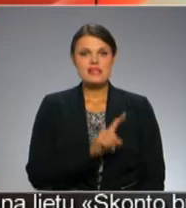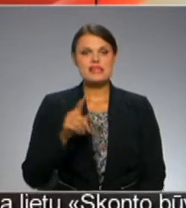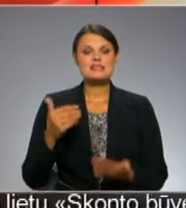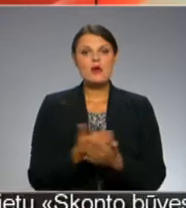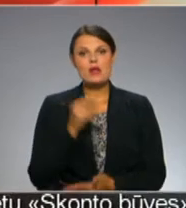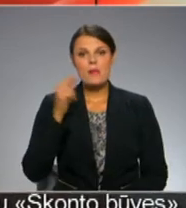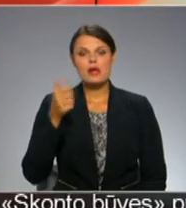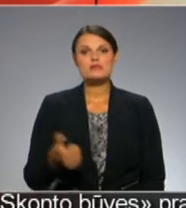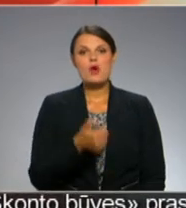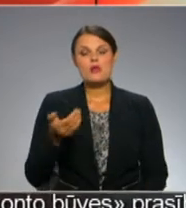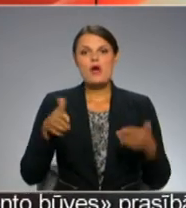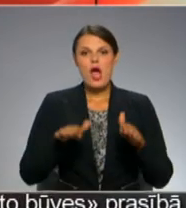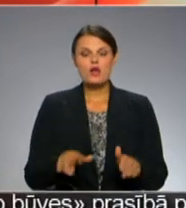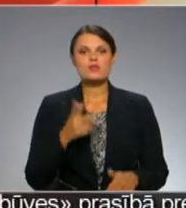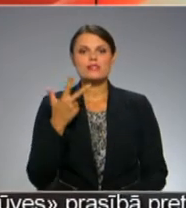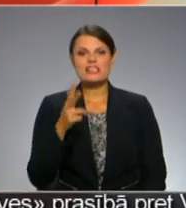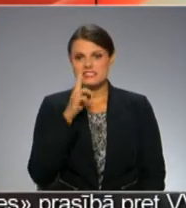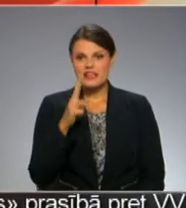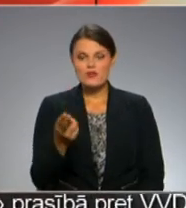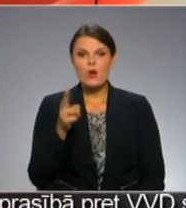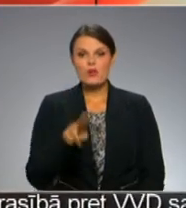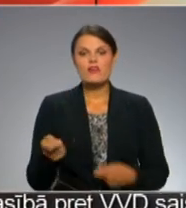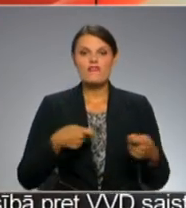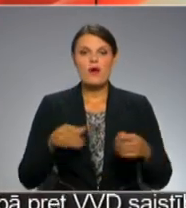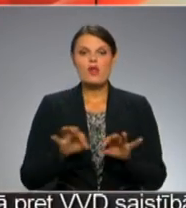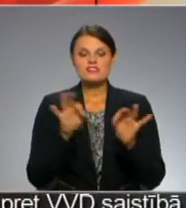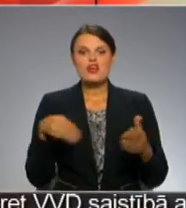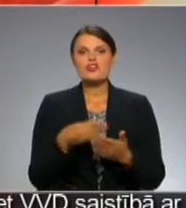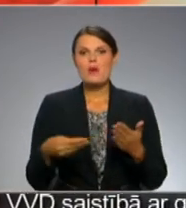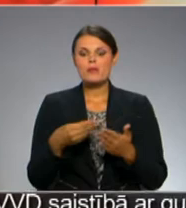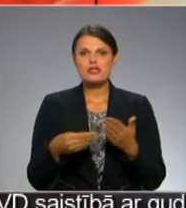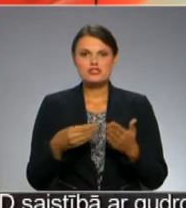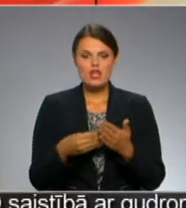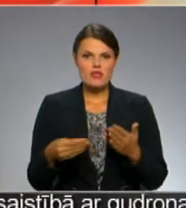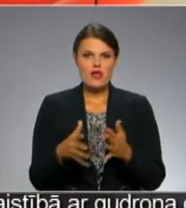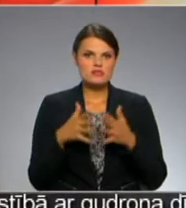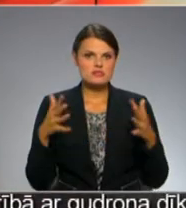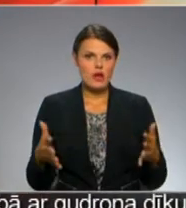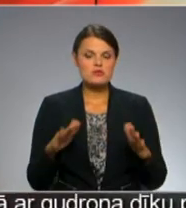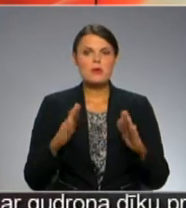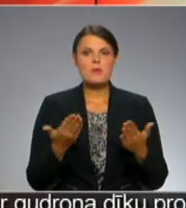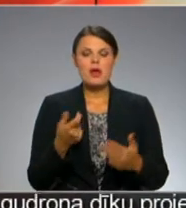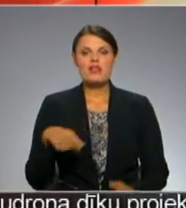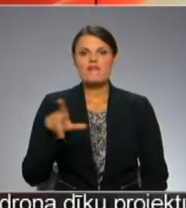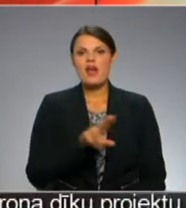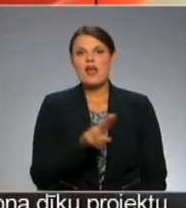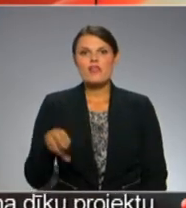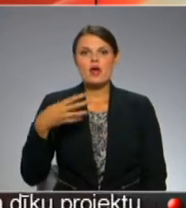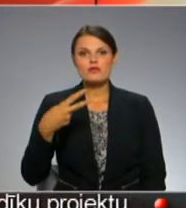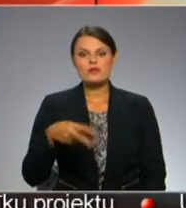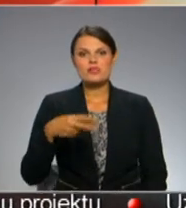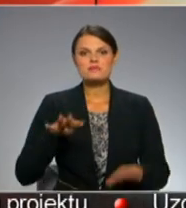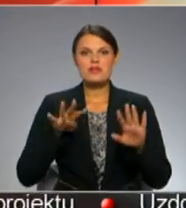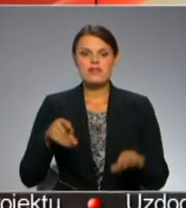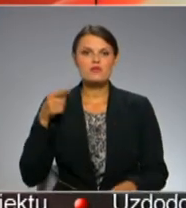Līdz jaunajam mācību gadam atlikušas vien 3 nedēļas un veikalos sācies iepirkšanās drudzis, bet vairāk nekā 29